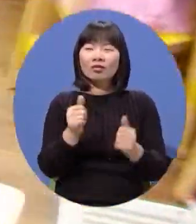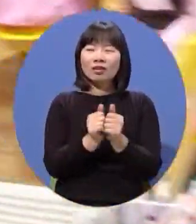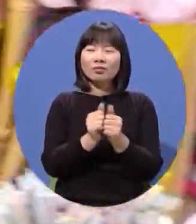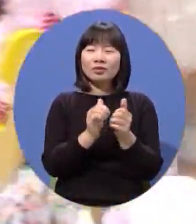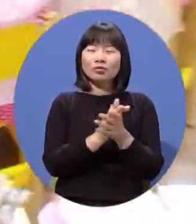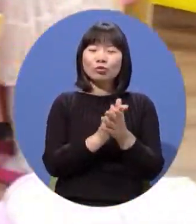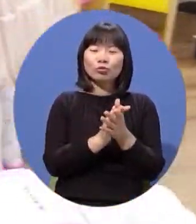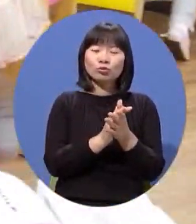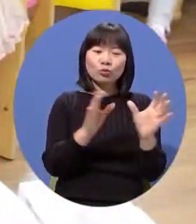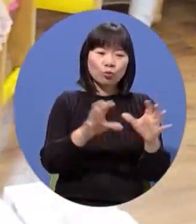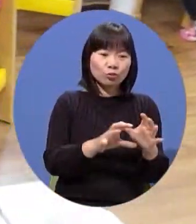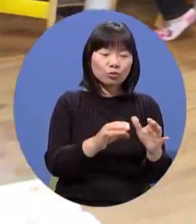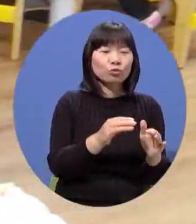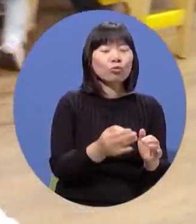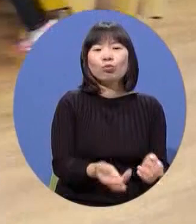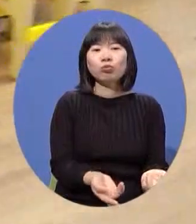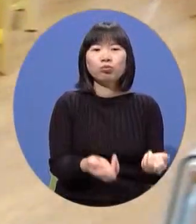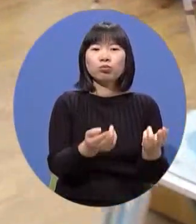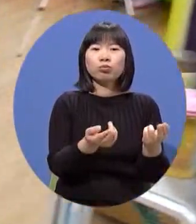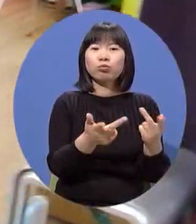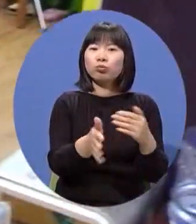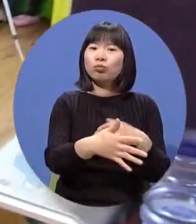남자친구들 사이에도 없고